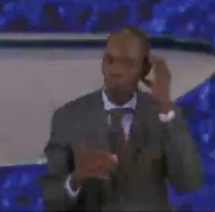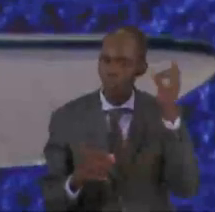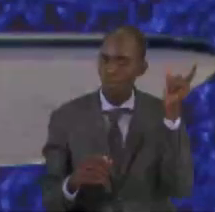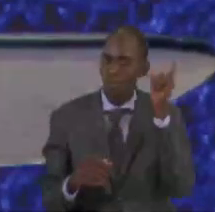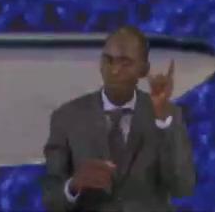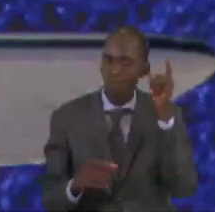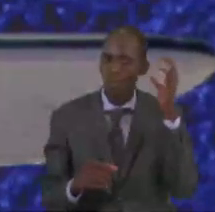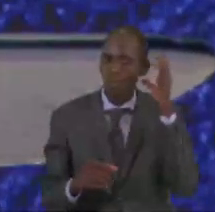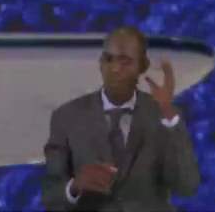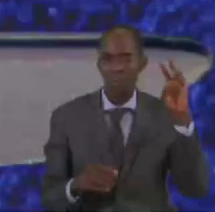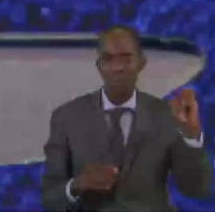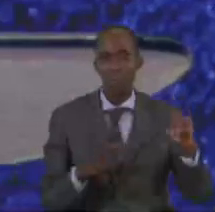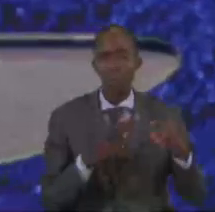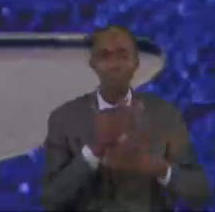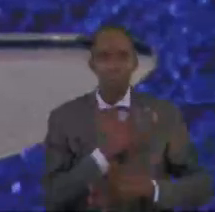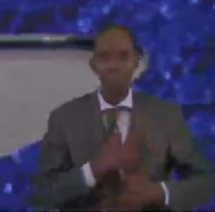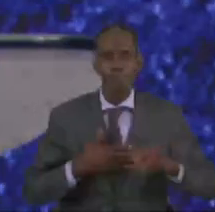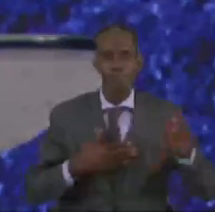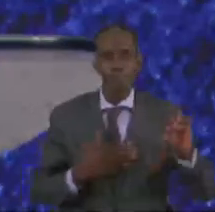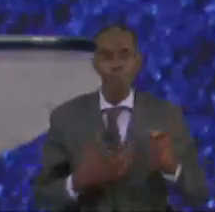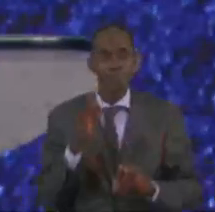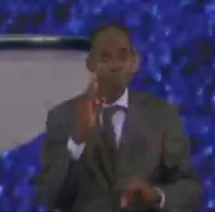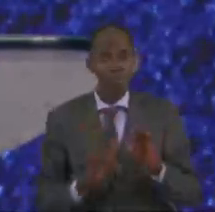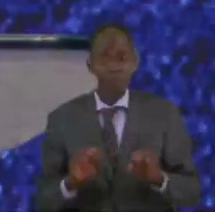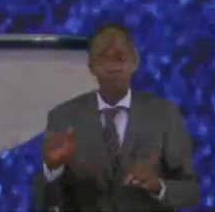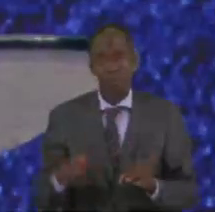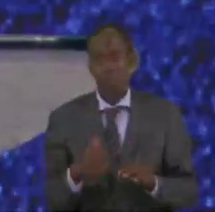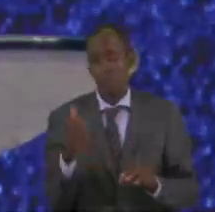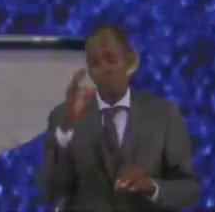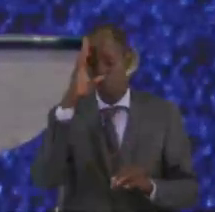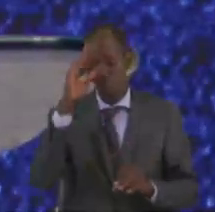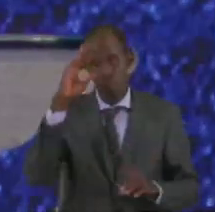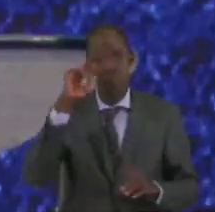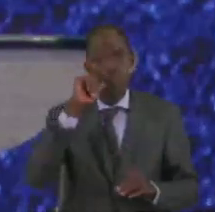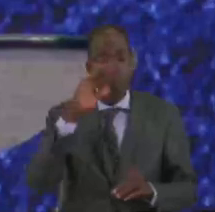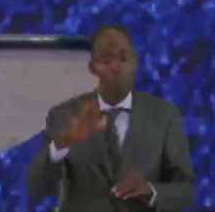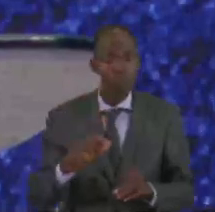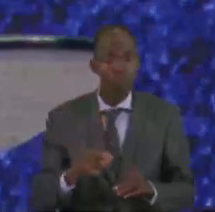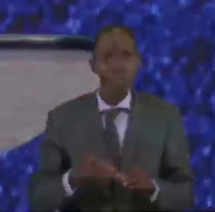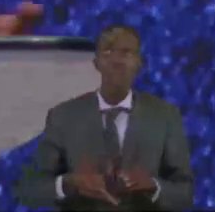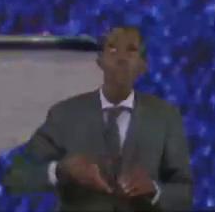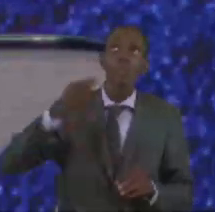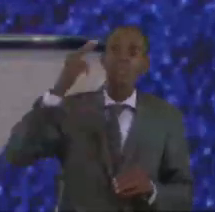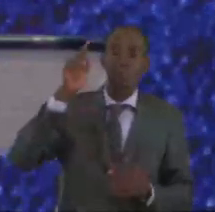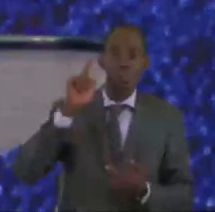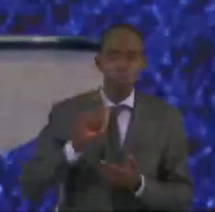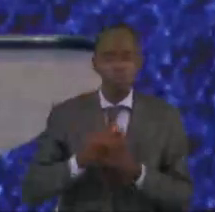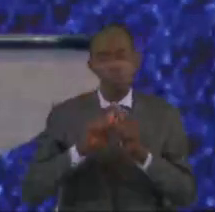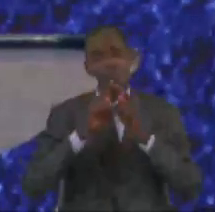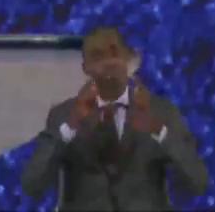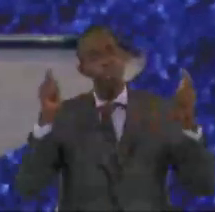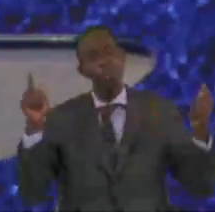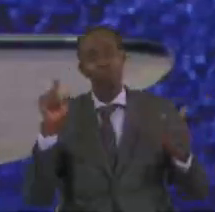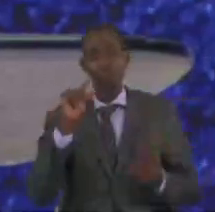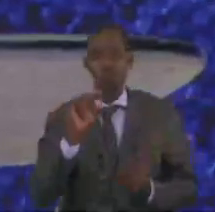ce qu'il a mis devant nous, que nous l'écoutions et que nous lui plaisons. Tout homme, toute